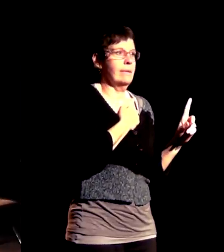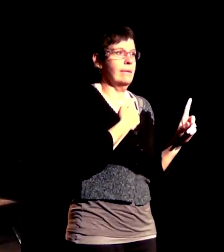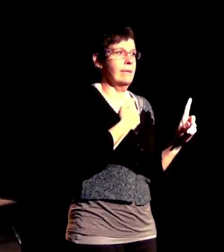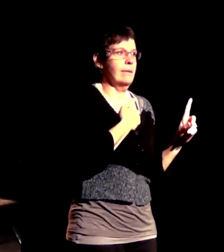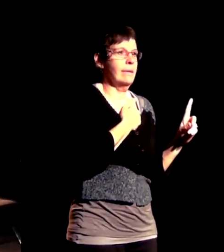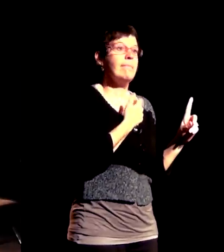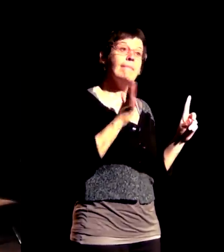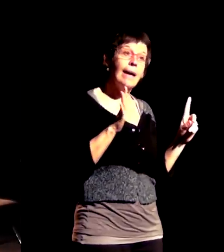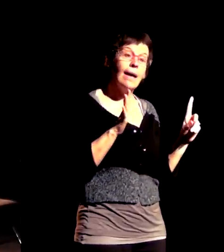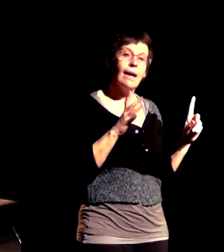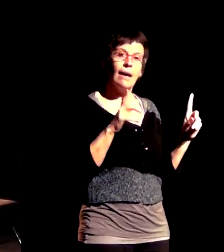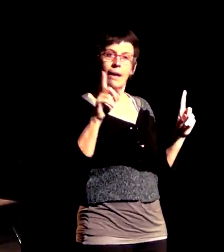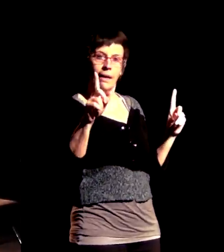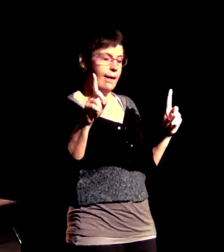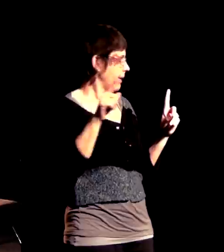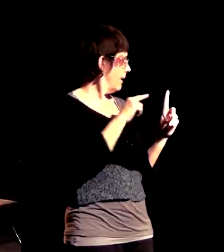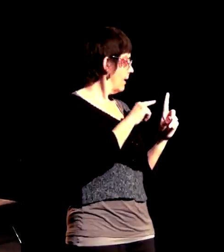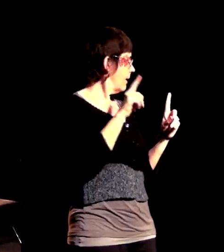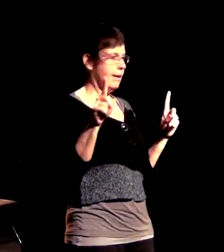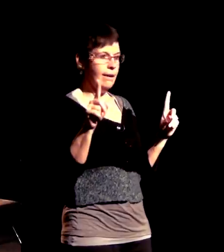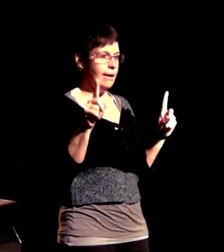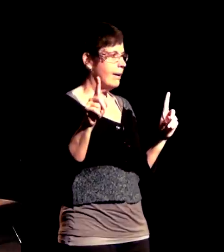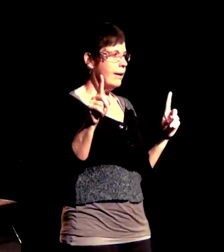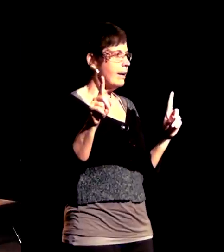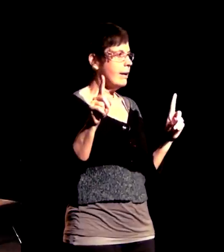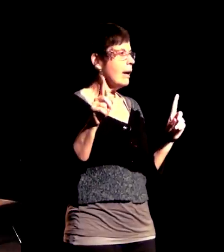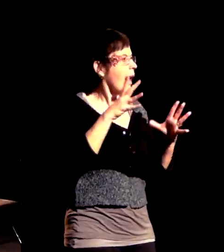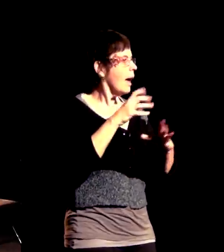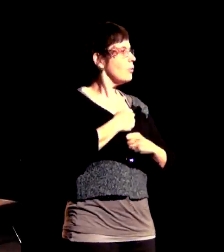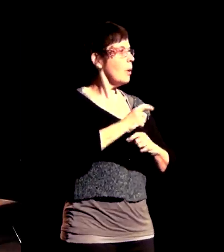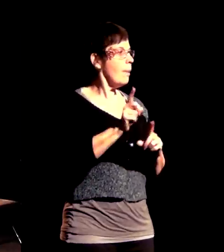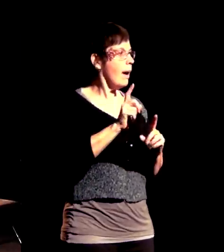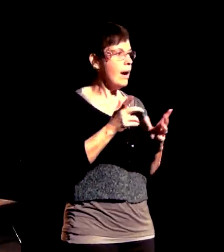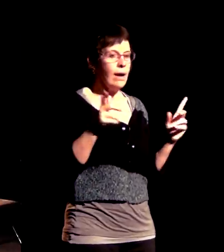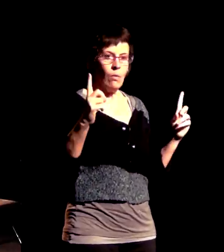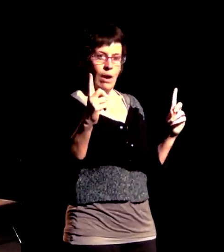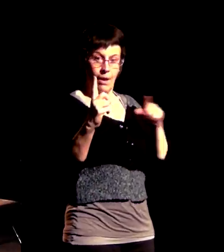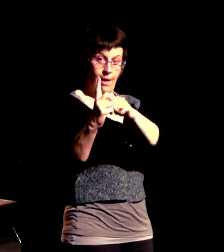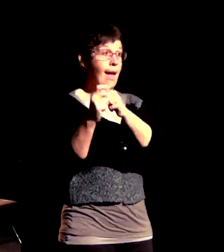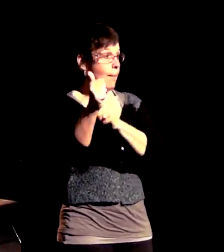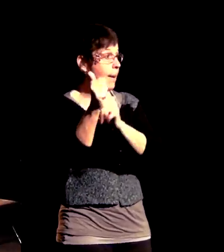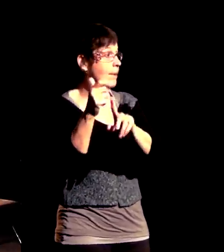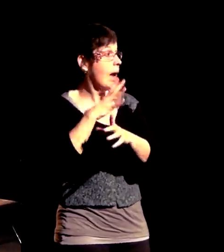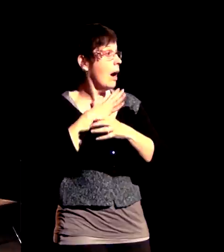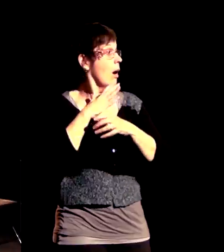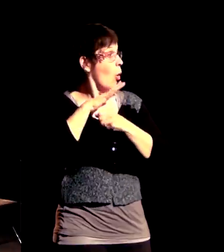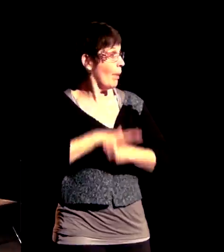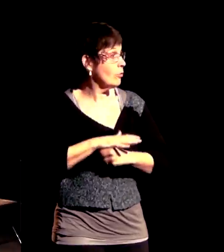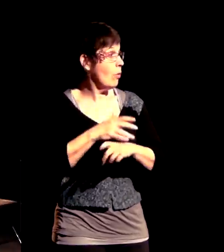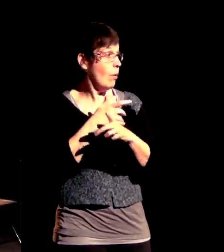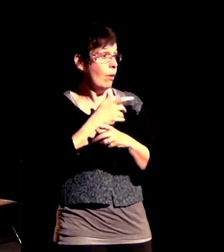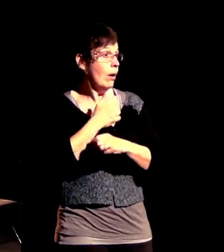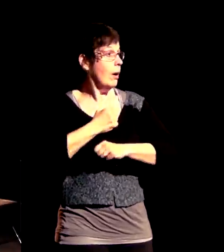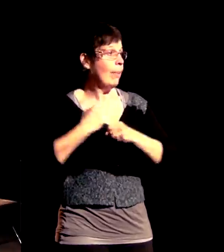arrive à remarquer que, en fait, ce qui est insupportable, c'est que, bah ouais, peut-être que cette femme-là, avec son voile, il y a des oppressions qui l'oppriment et dont elle n'a pas réussi à se libérer, et dont